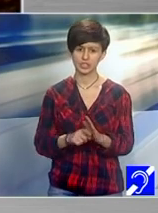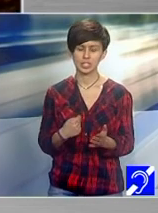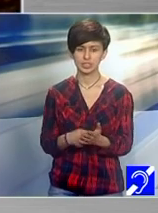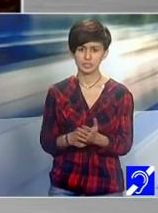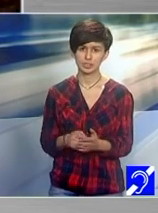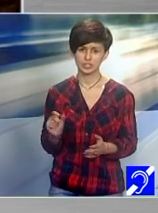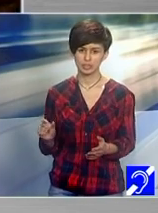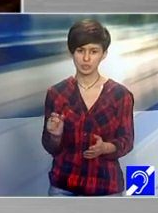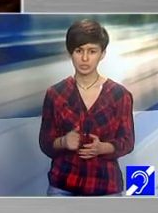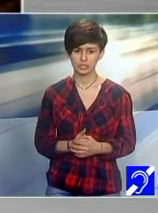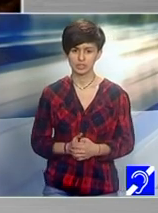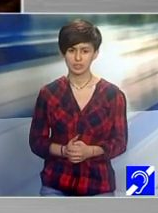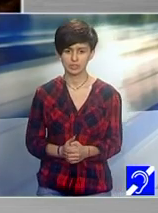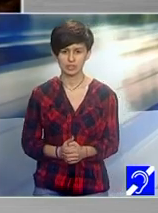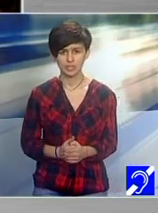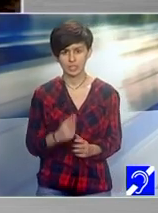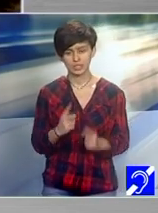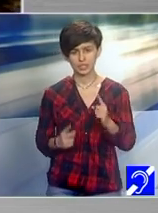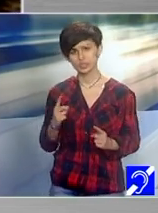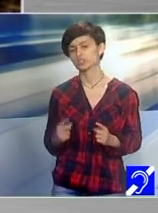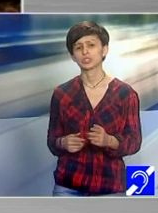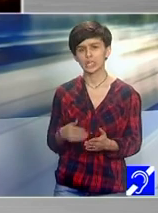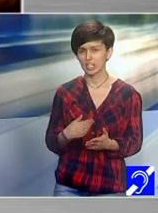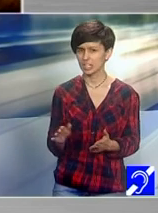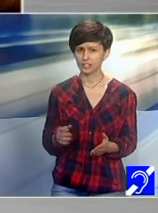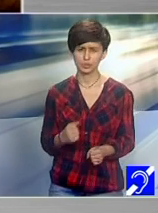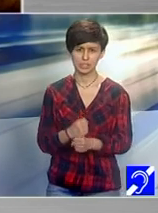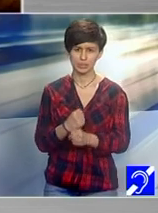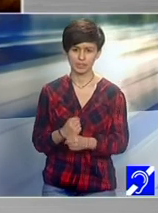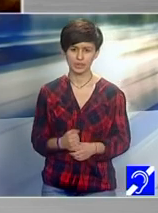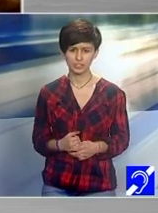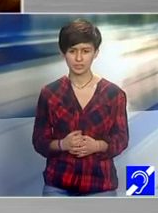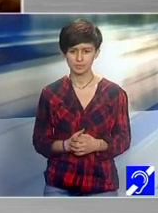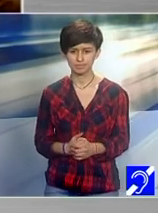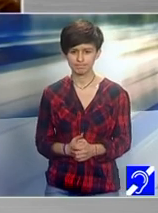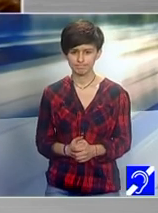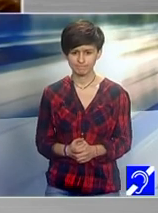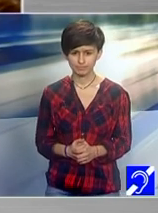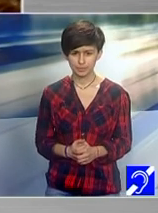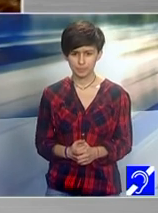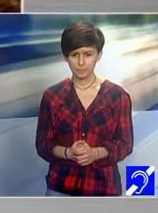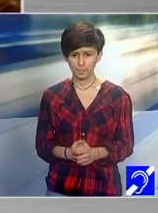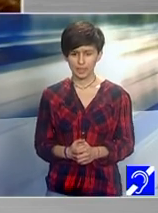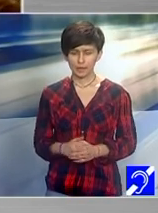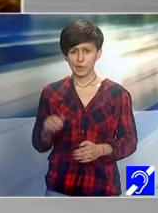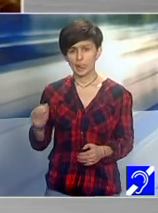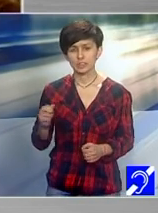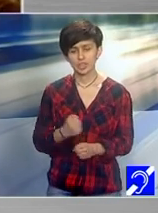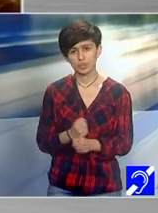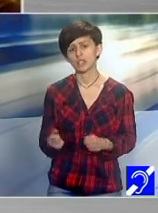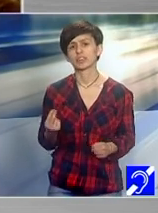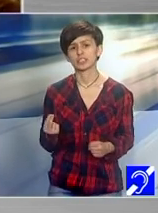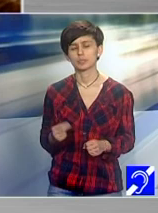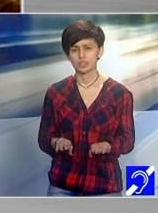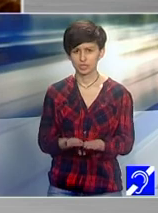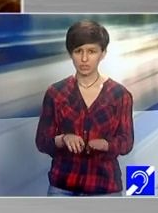domnule, nu se poate așa ceva. Și dacă refuzi să mai faci? Că uneori... Deci sunteți descoperiți. O întrebare extraordinar de bună, pentru că și colegii noștri au spus